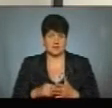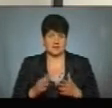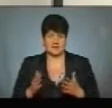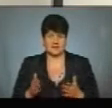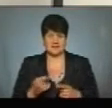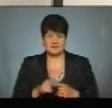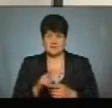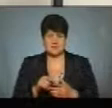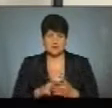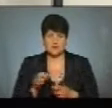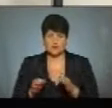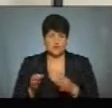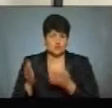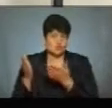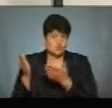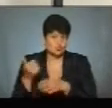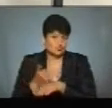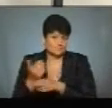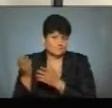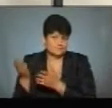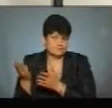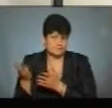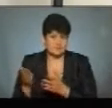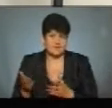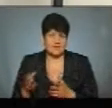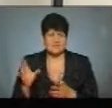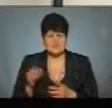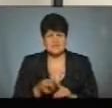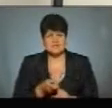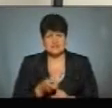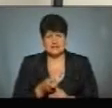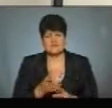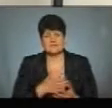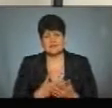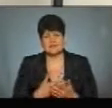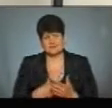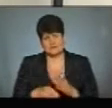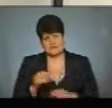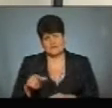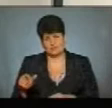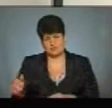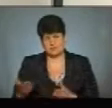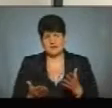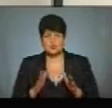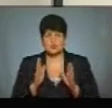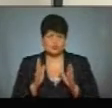до Конституційного суду. А з іншої сторони, я думаю, все залежить від активності виборців. Якщо